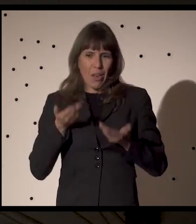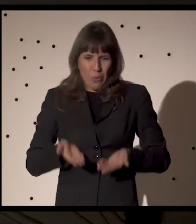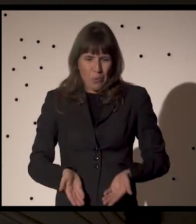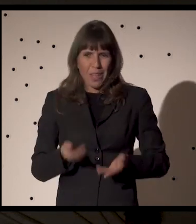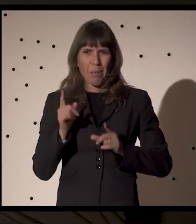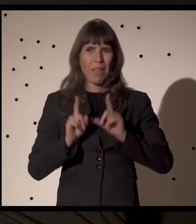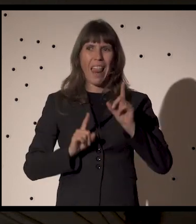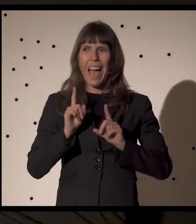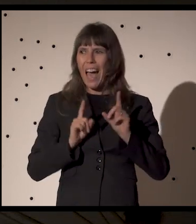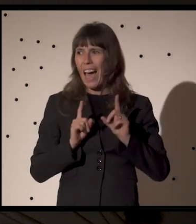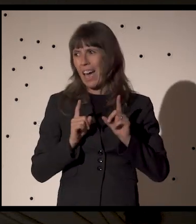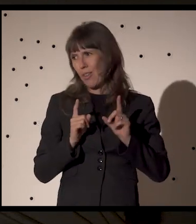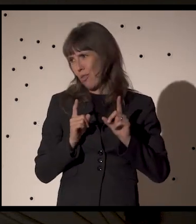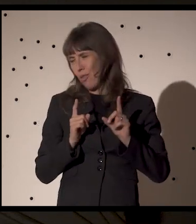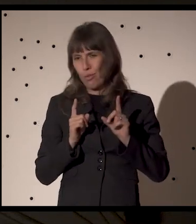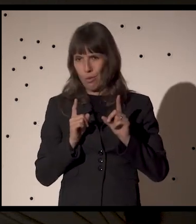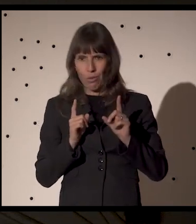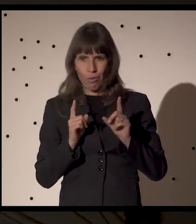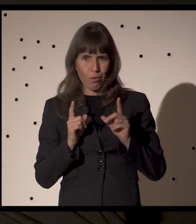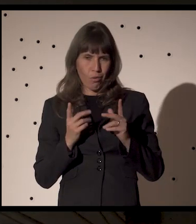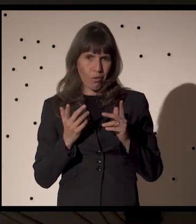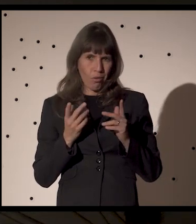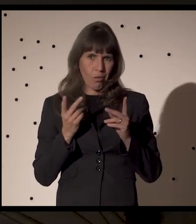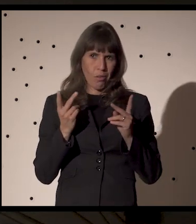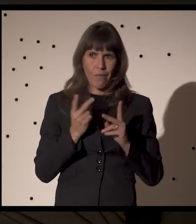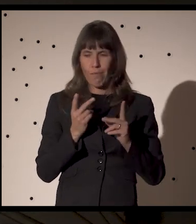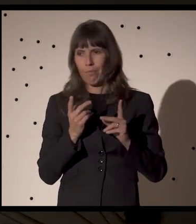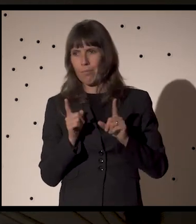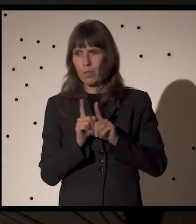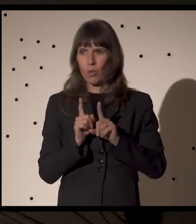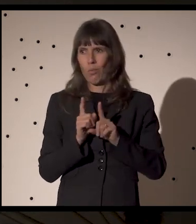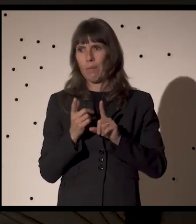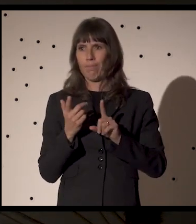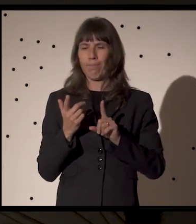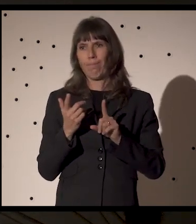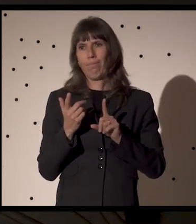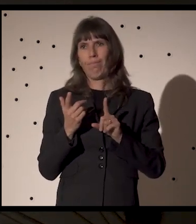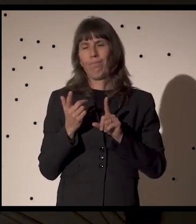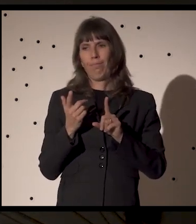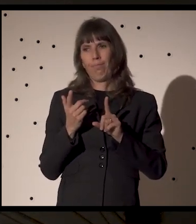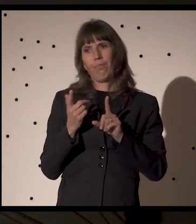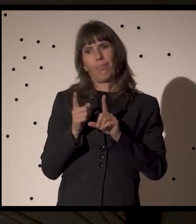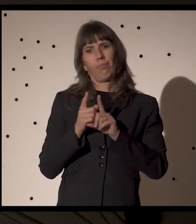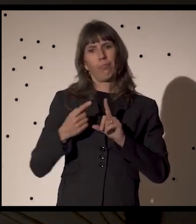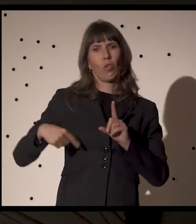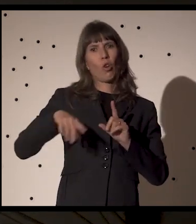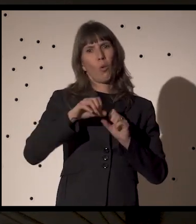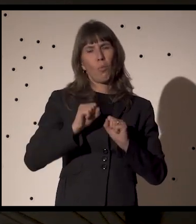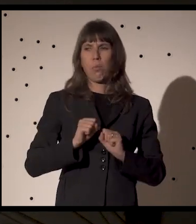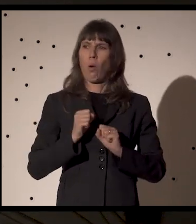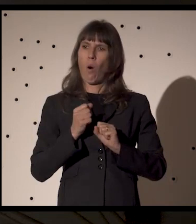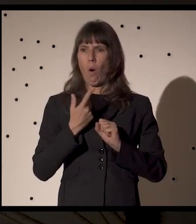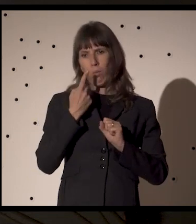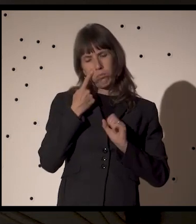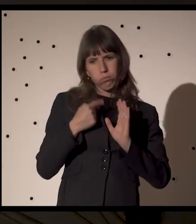leader in Italia in termini di rappresentatività con un con un impatto sull'occupazione